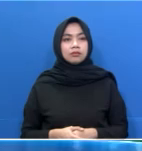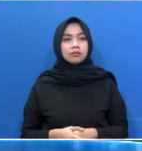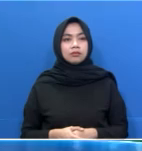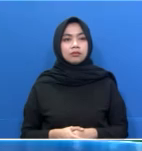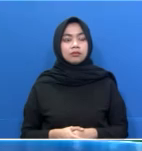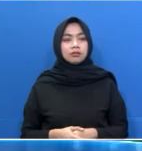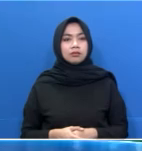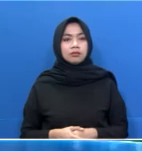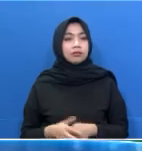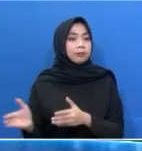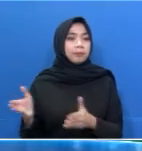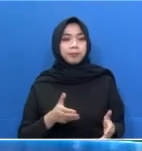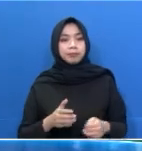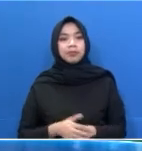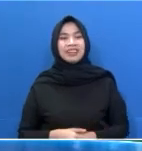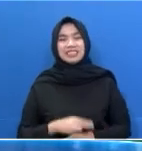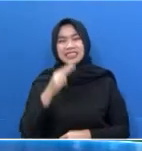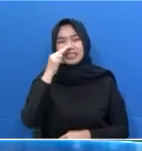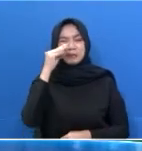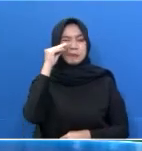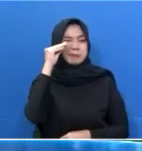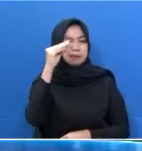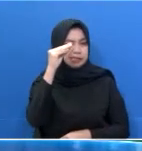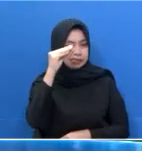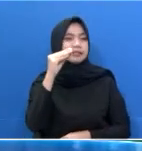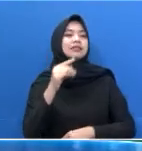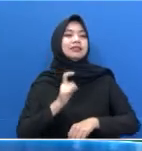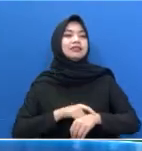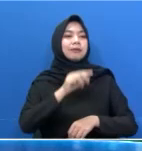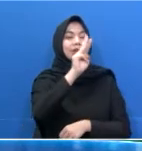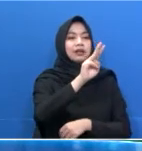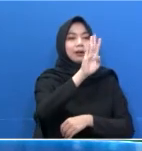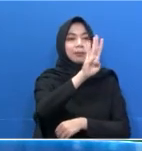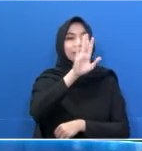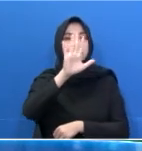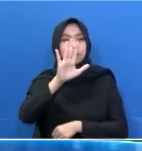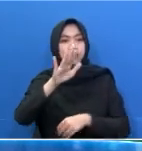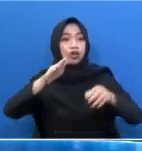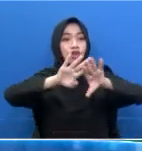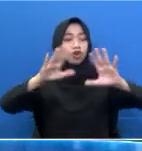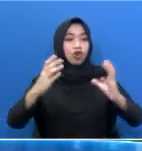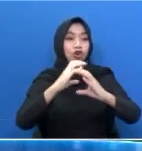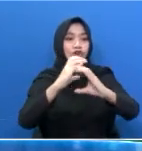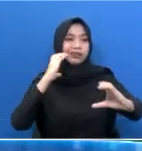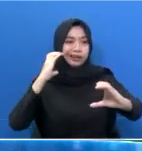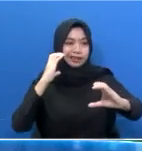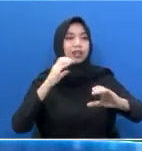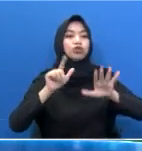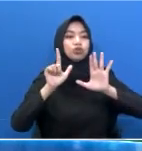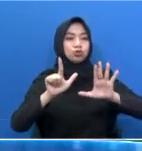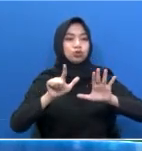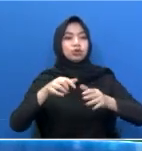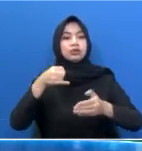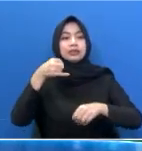Ayo kita beralih ke informasi lain saudara Senin dinihari sekitar pukul 03.45 Waktu Indonesia Barat